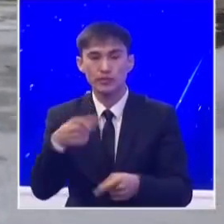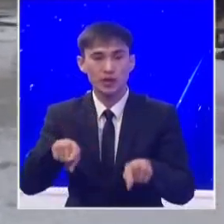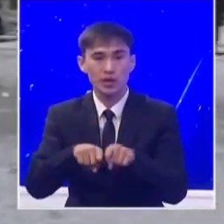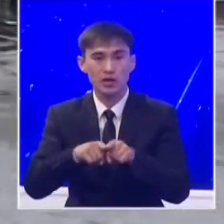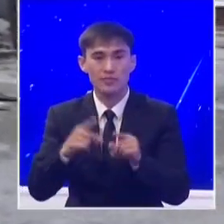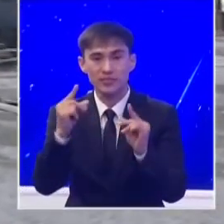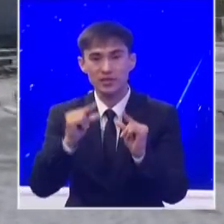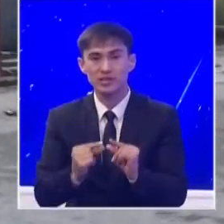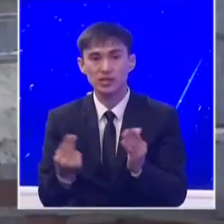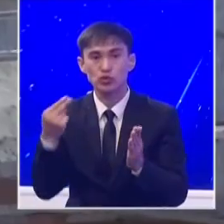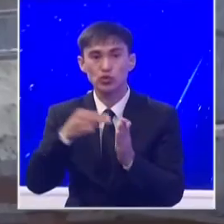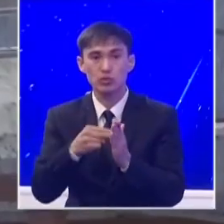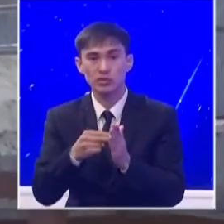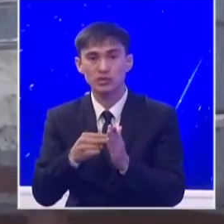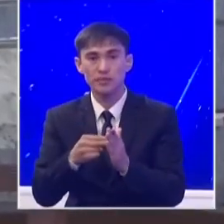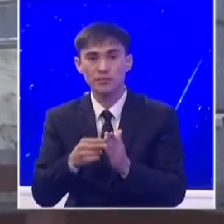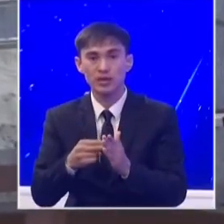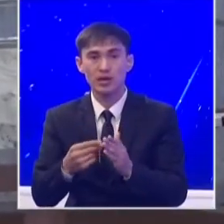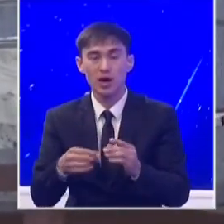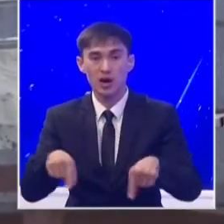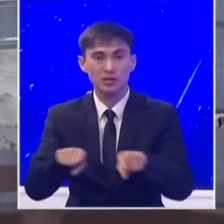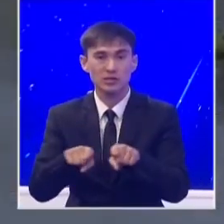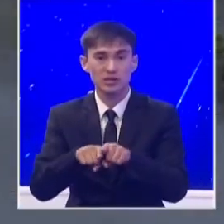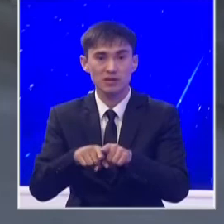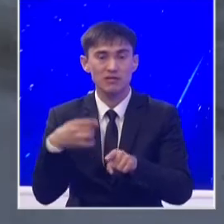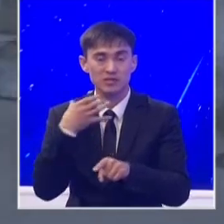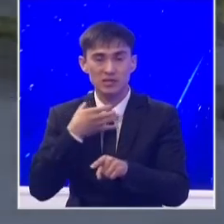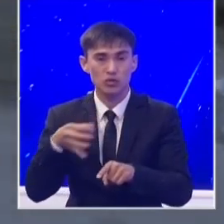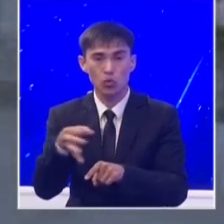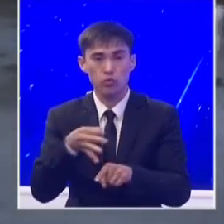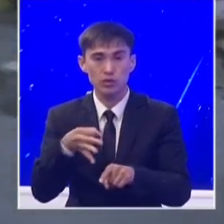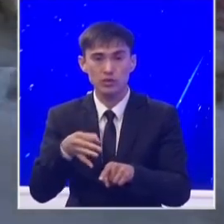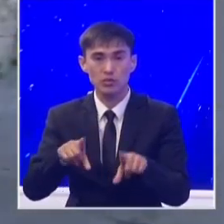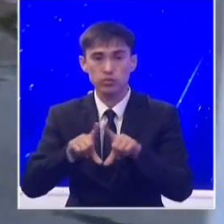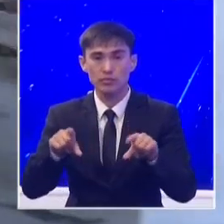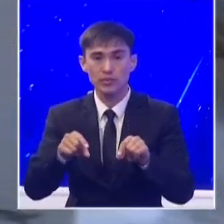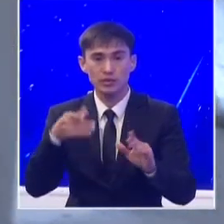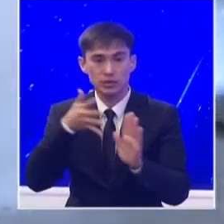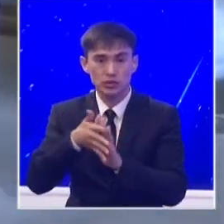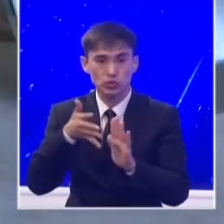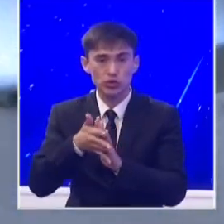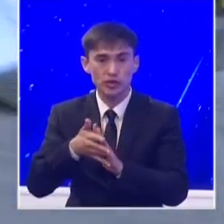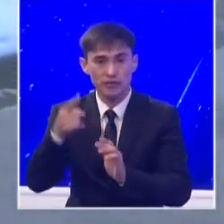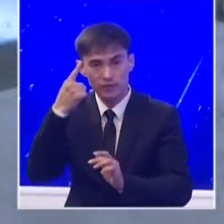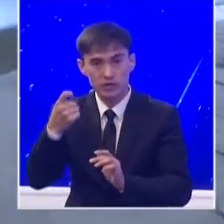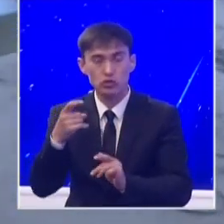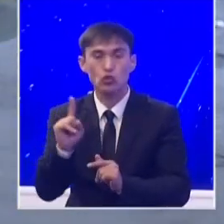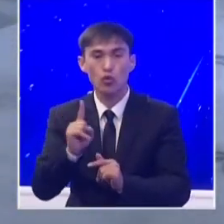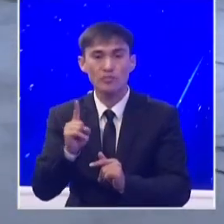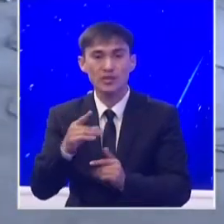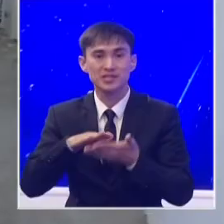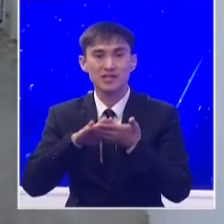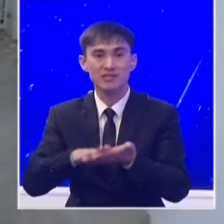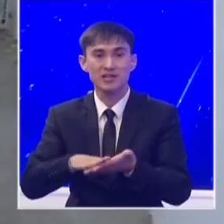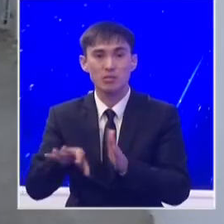низкая стоимость почти аналогичного объекта в кызылординской области после детального изучения выяснилось заявление